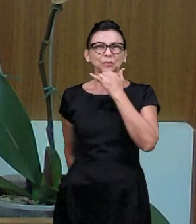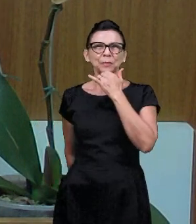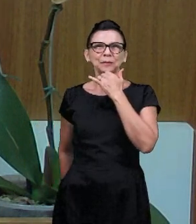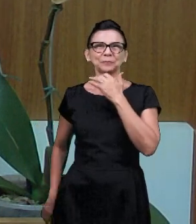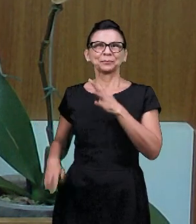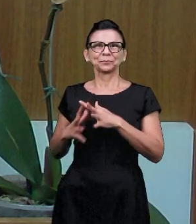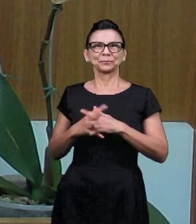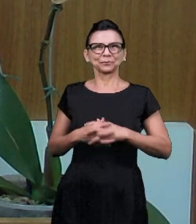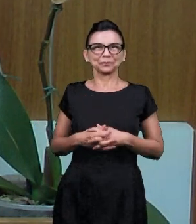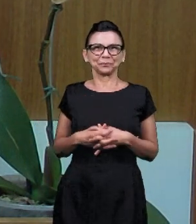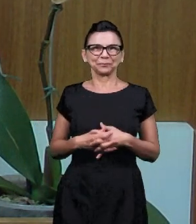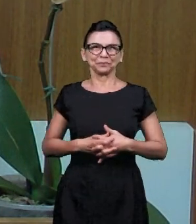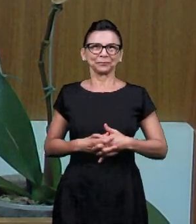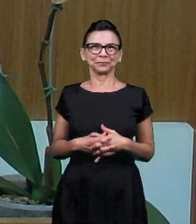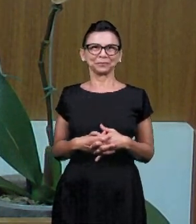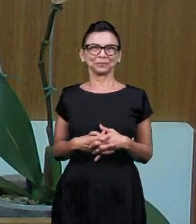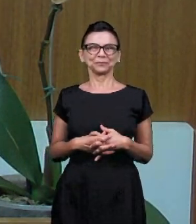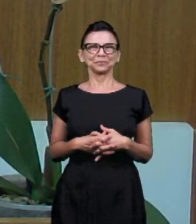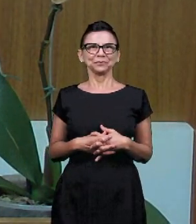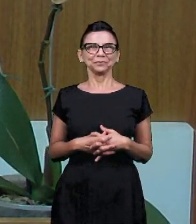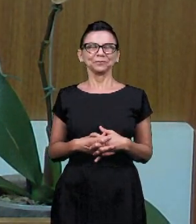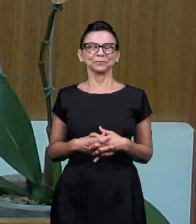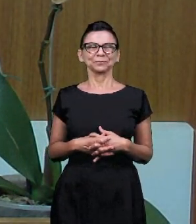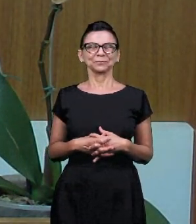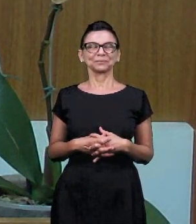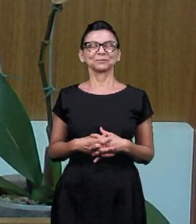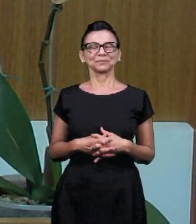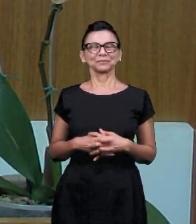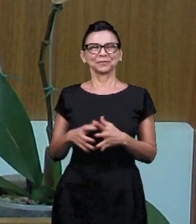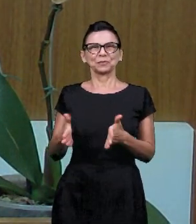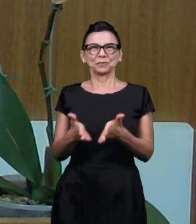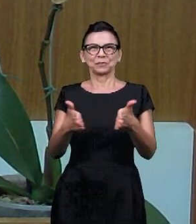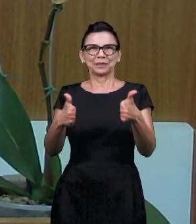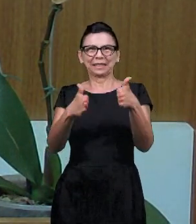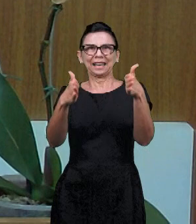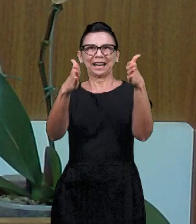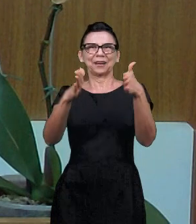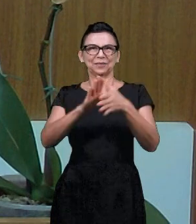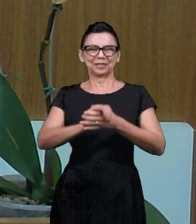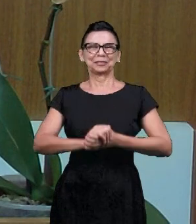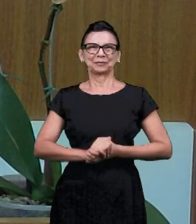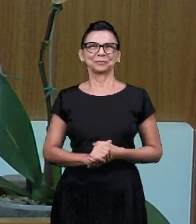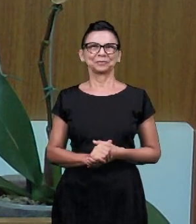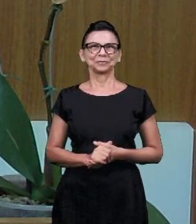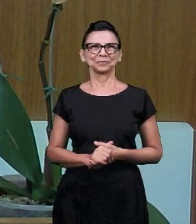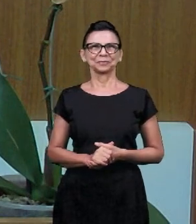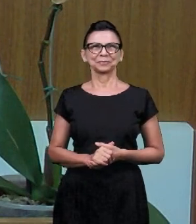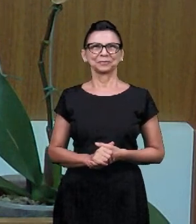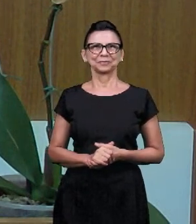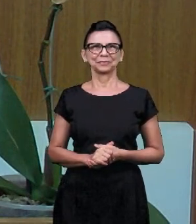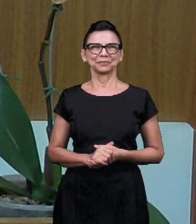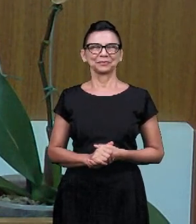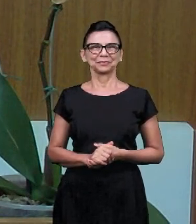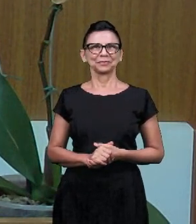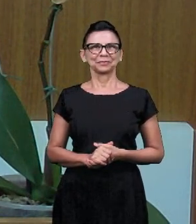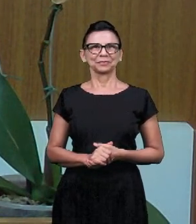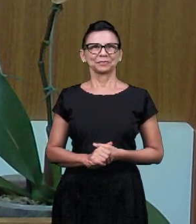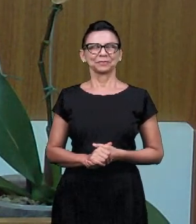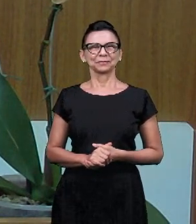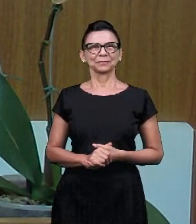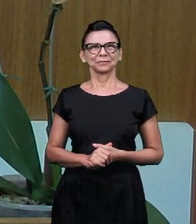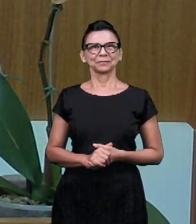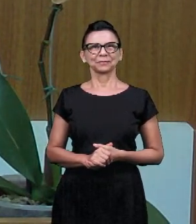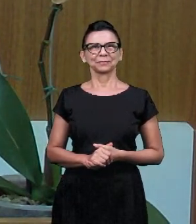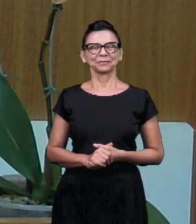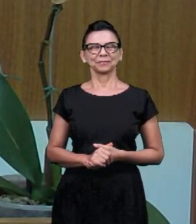téléphone dans une bouteille en plastique, dans un endroit de leur propriété. Mes frères et sœurs, nous avons un peuple intéressé,